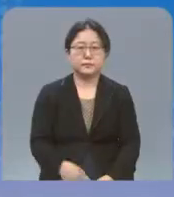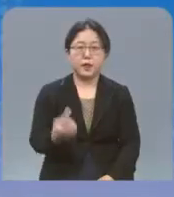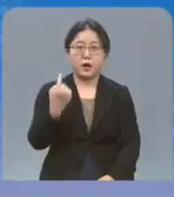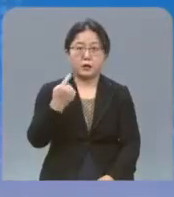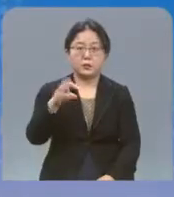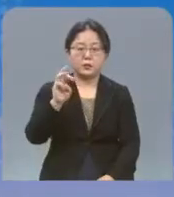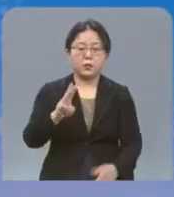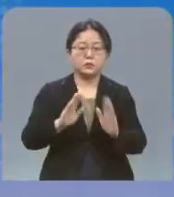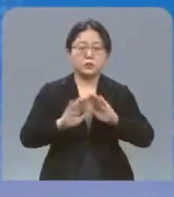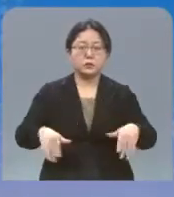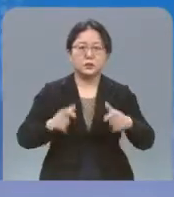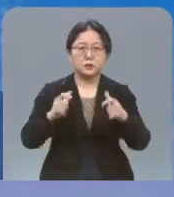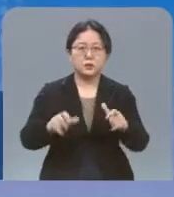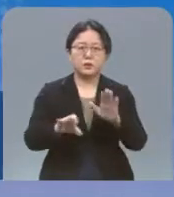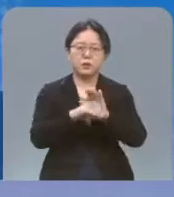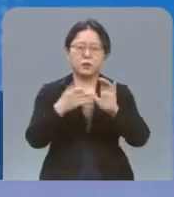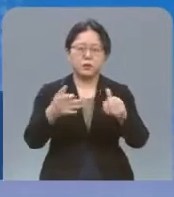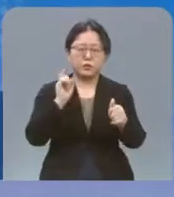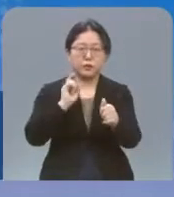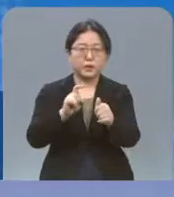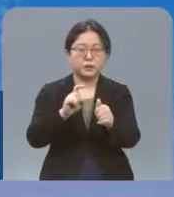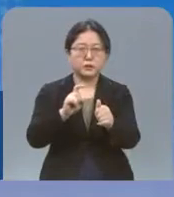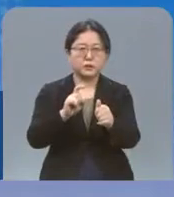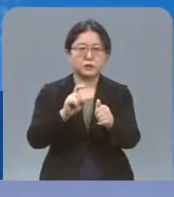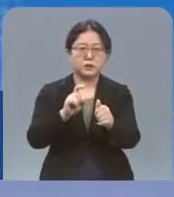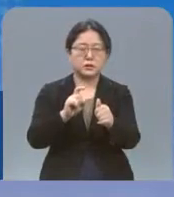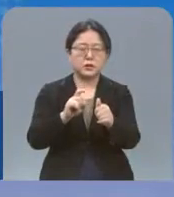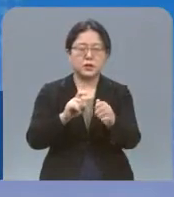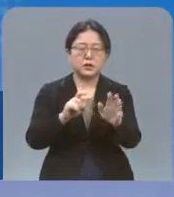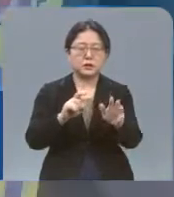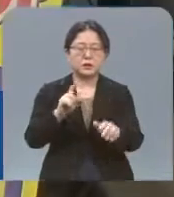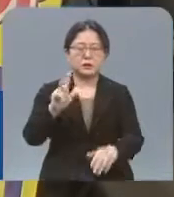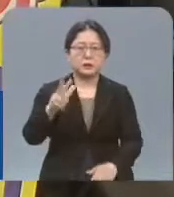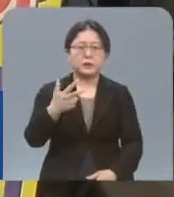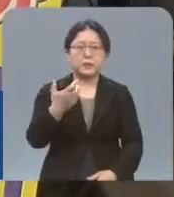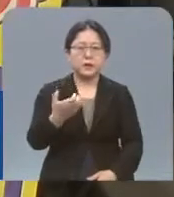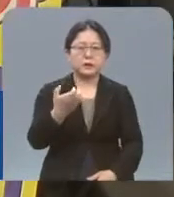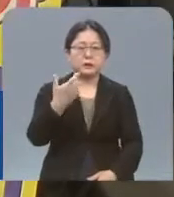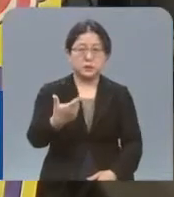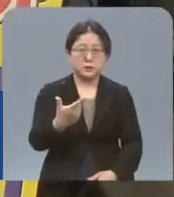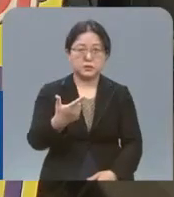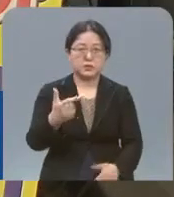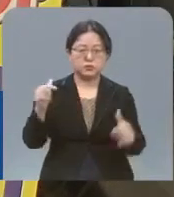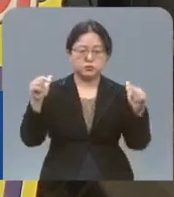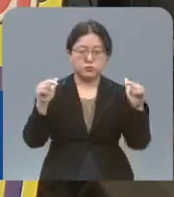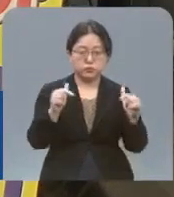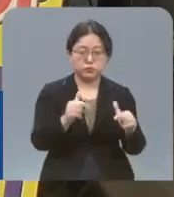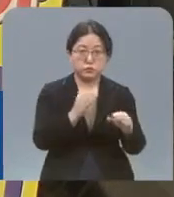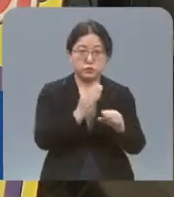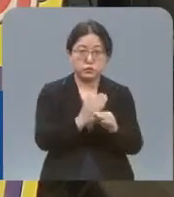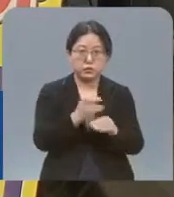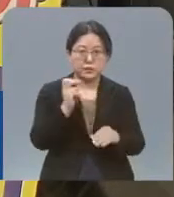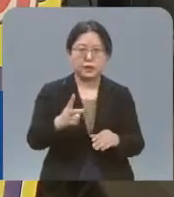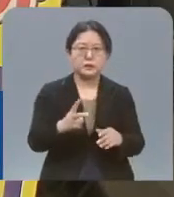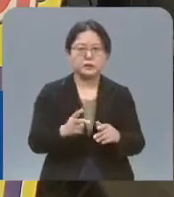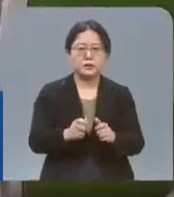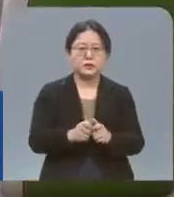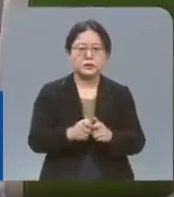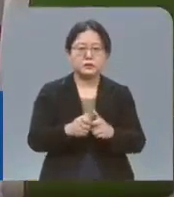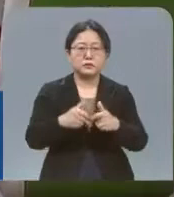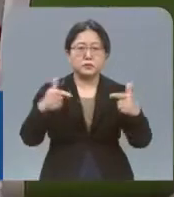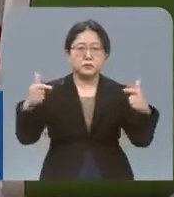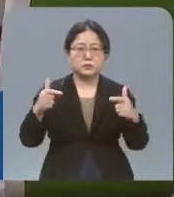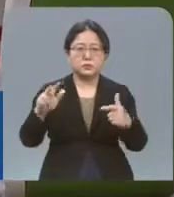어제 광주 전남에서 코로나19 확진자가 796명이 나오면서 감소세를 보이던 확진자 수가 한 달